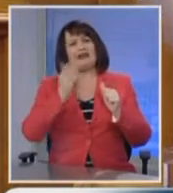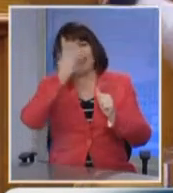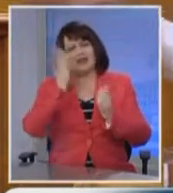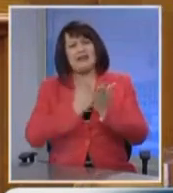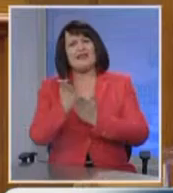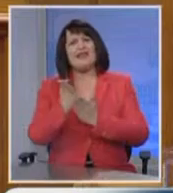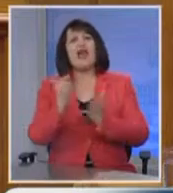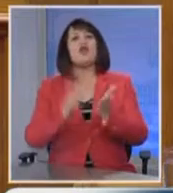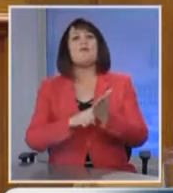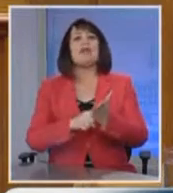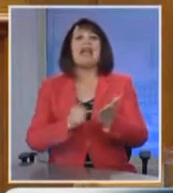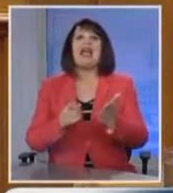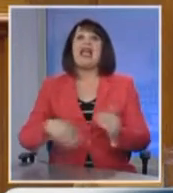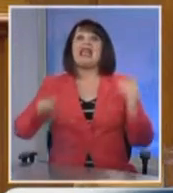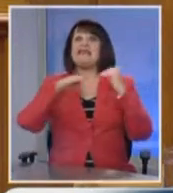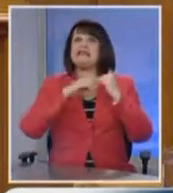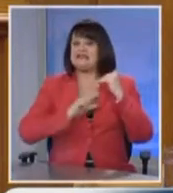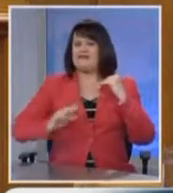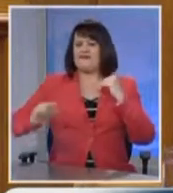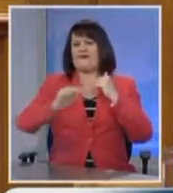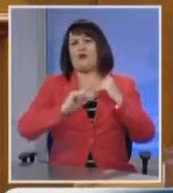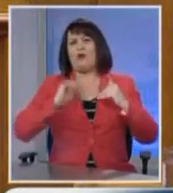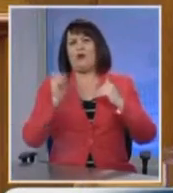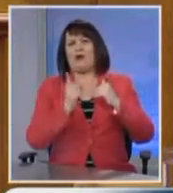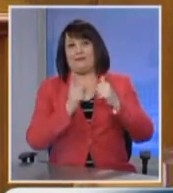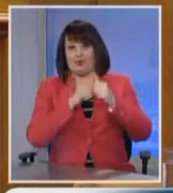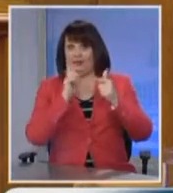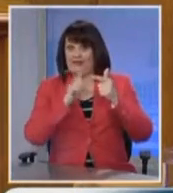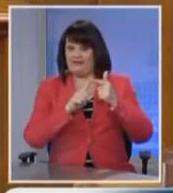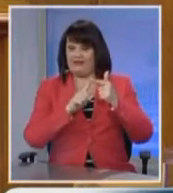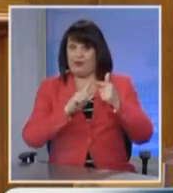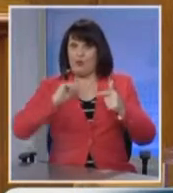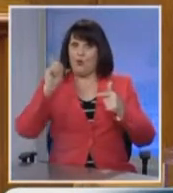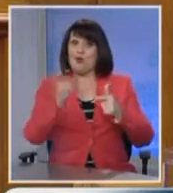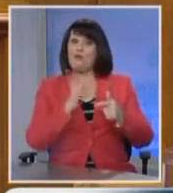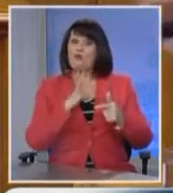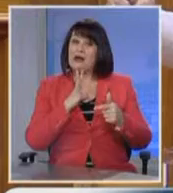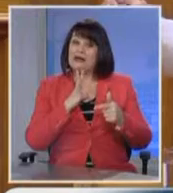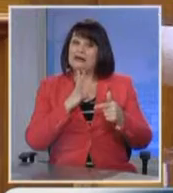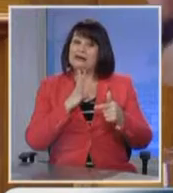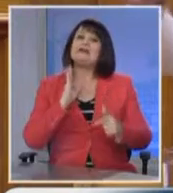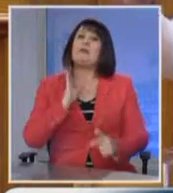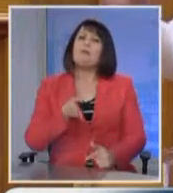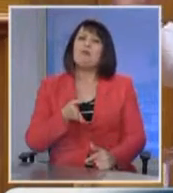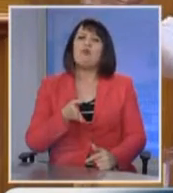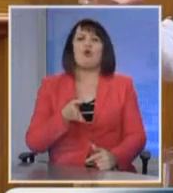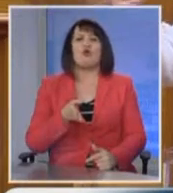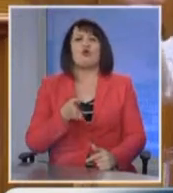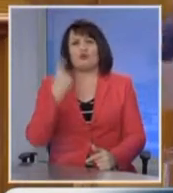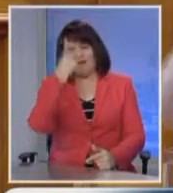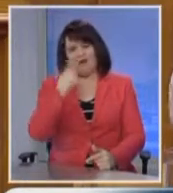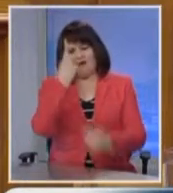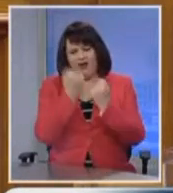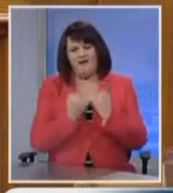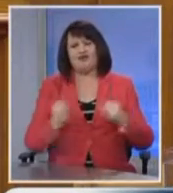νομικά ίσοι. Η δεύτερη, ότι όλοι οι πολίτες θεωρούμε ότι έχουν τη δυνατότητα να ασκούν αυτονομία,